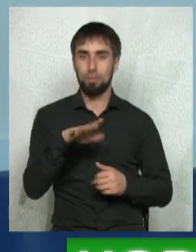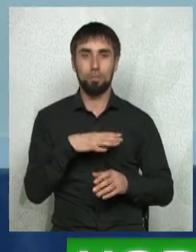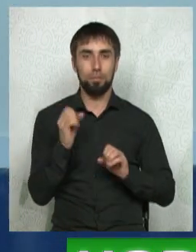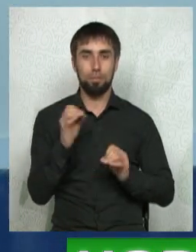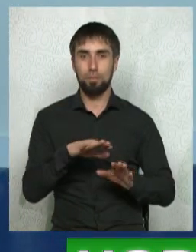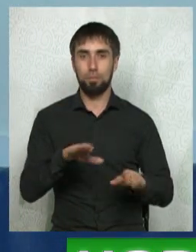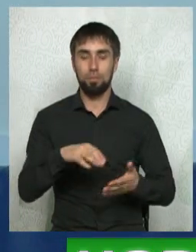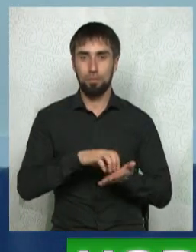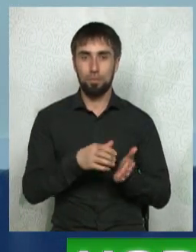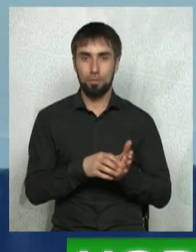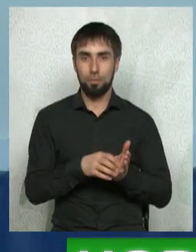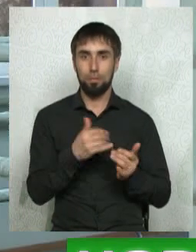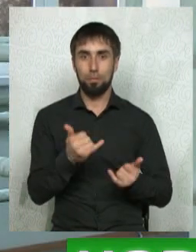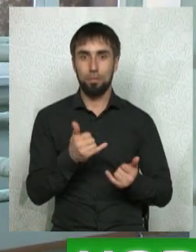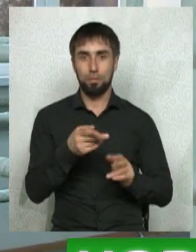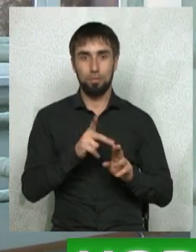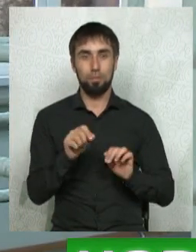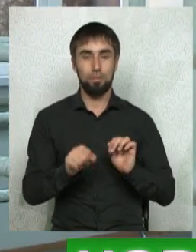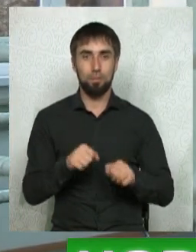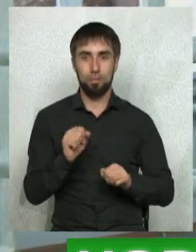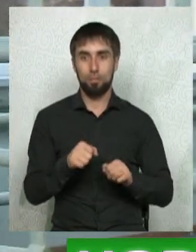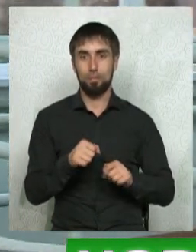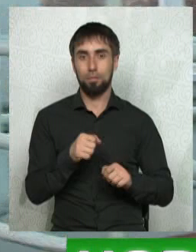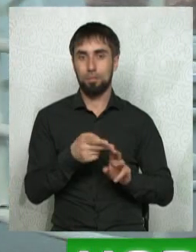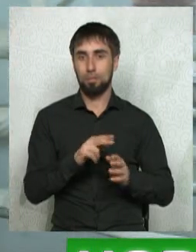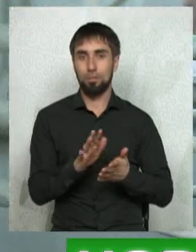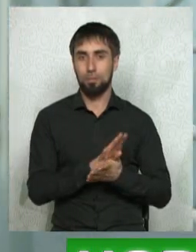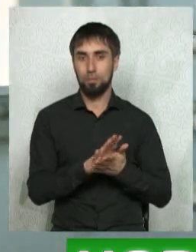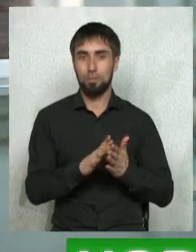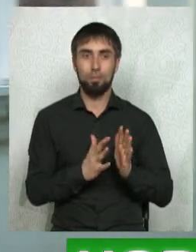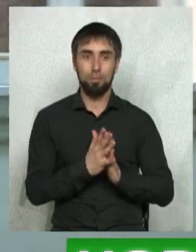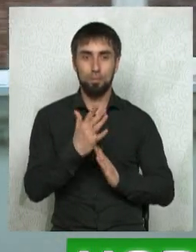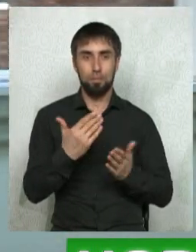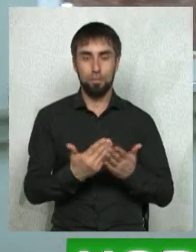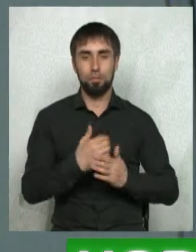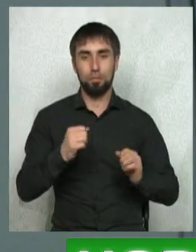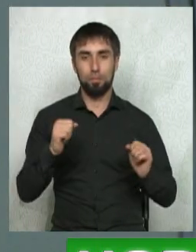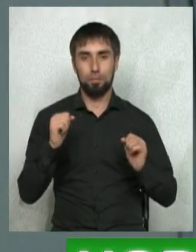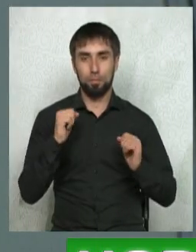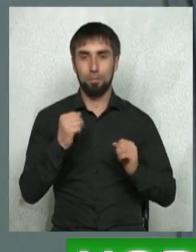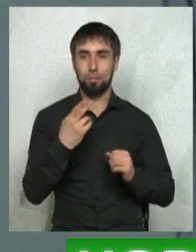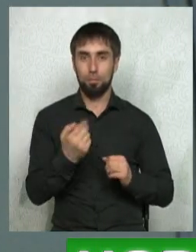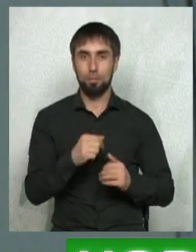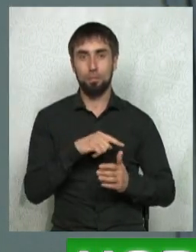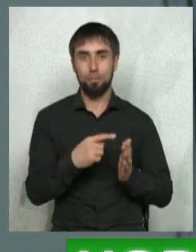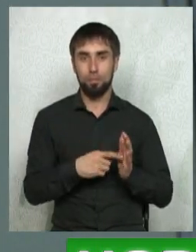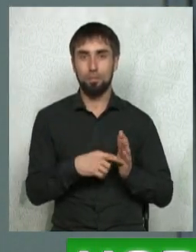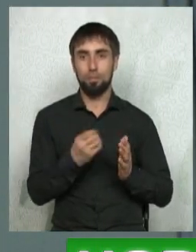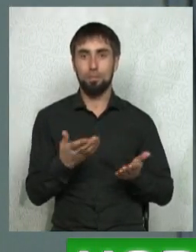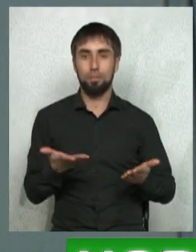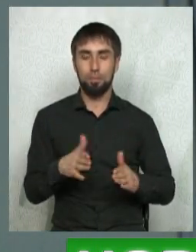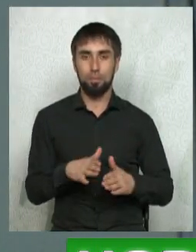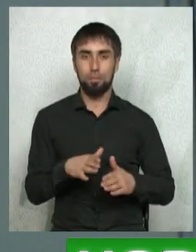заброшенное пустое помещение. Сейчас же это возможность совершенно бесплатно вырастить новых спортсменов. Конечно, вопросы еще